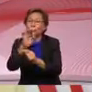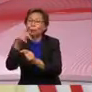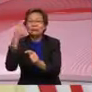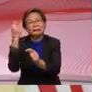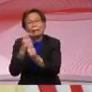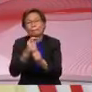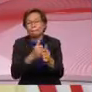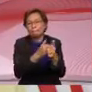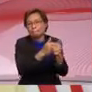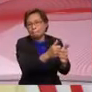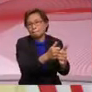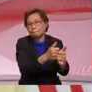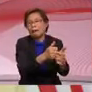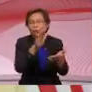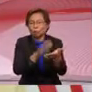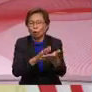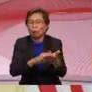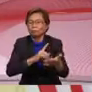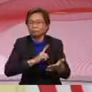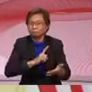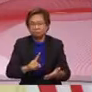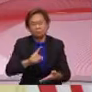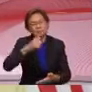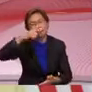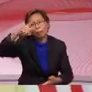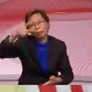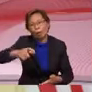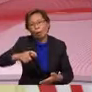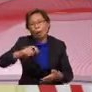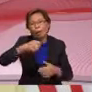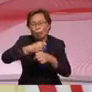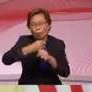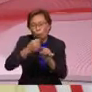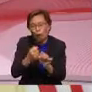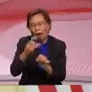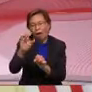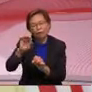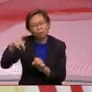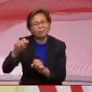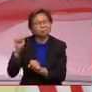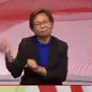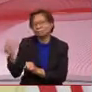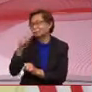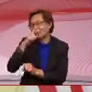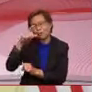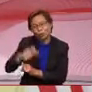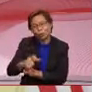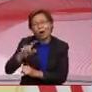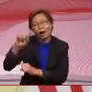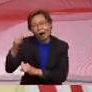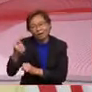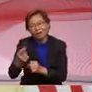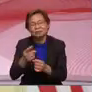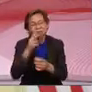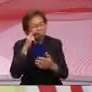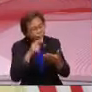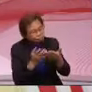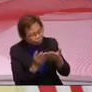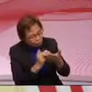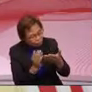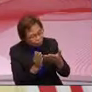Jadi kepada sekolah tahfiz, mereka tidak perlu membangunkan SOP mereka sendiri. Mereka hanya perlu merujuk